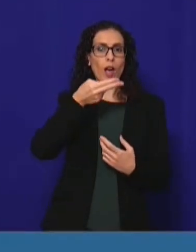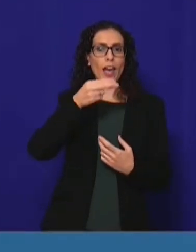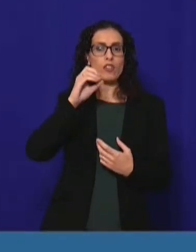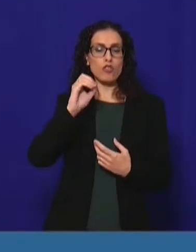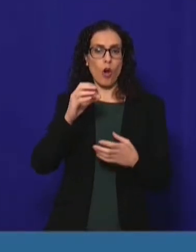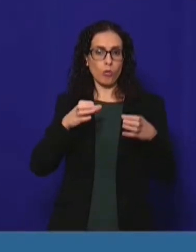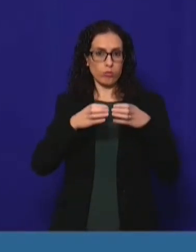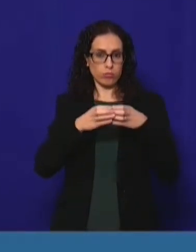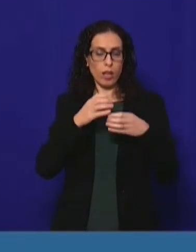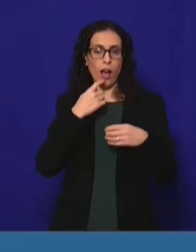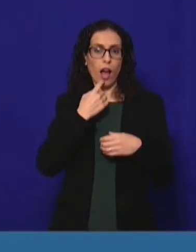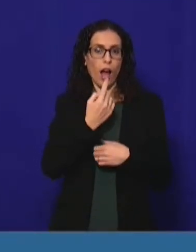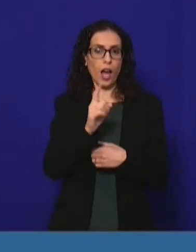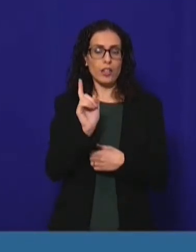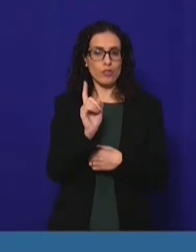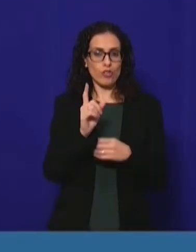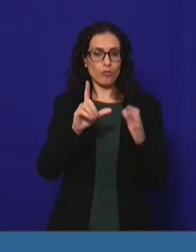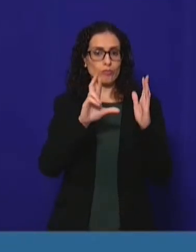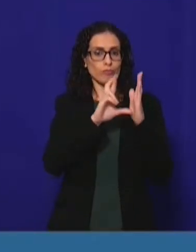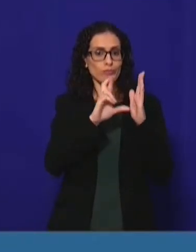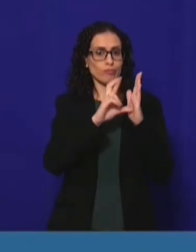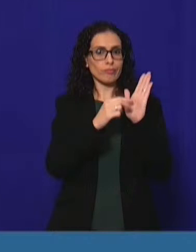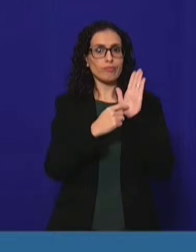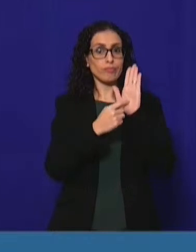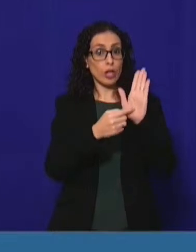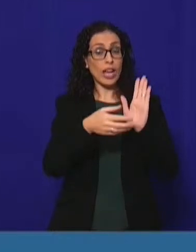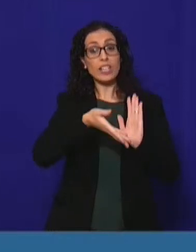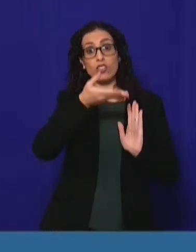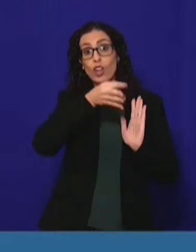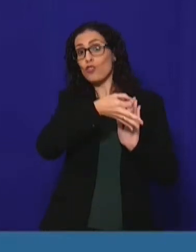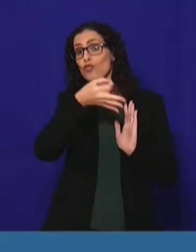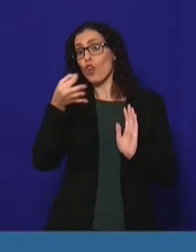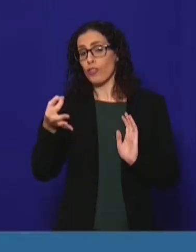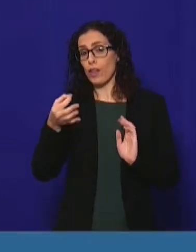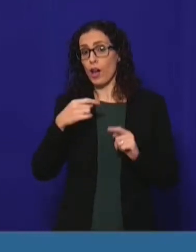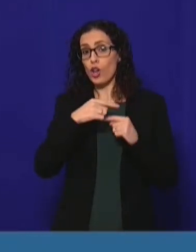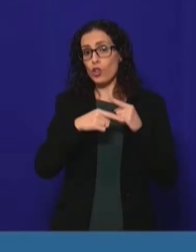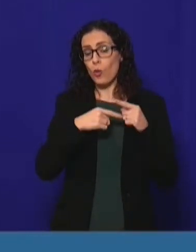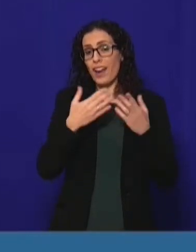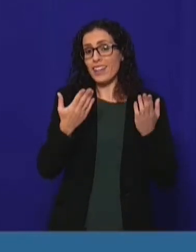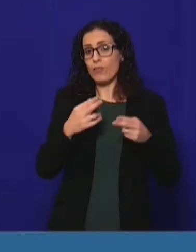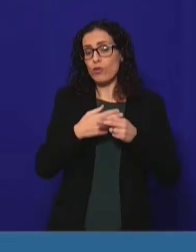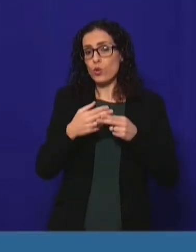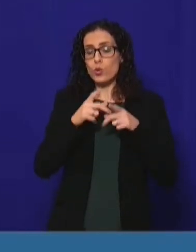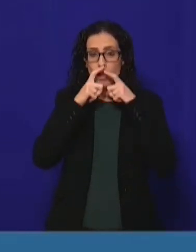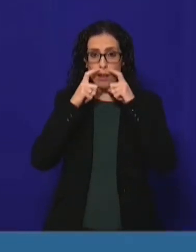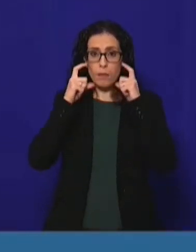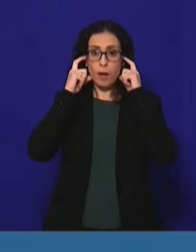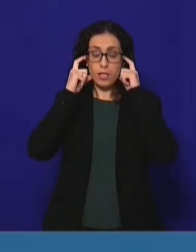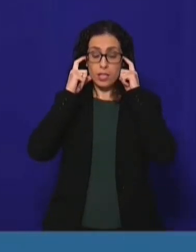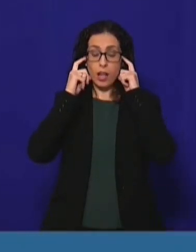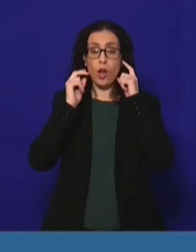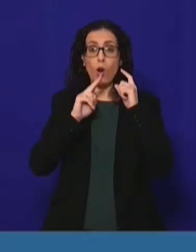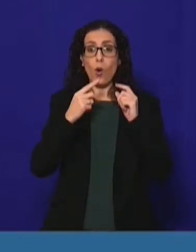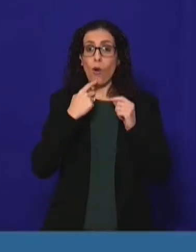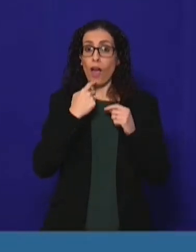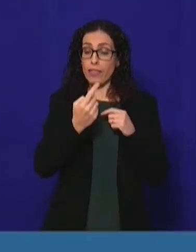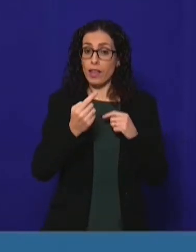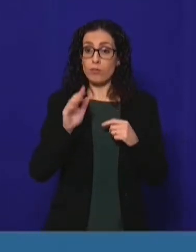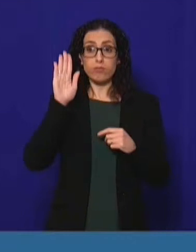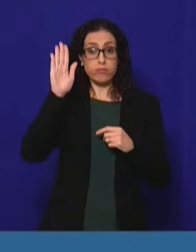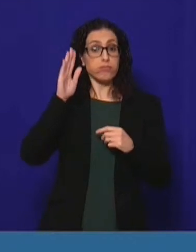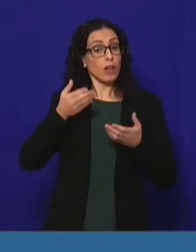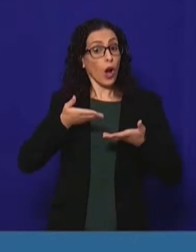ukoll gwidi li huma updated ukoll fuq l-użu tal-maskri fejn qiegħda tirrakkomanda l-użu tal-maskri